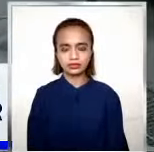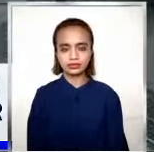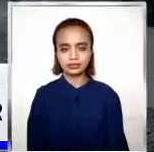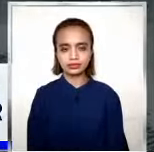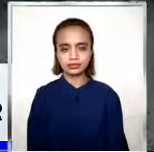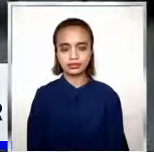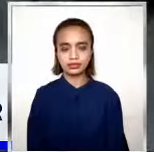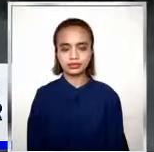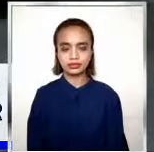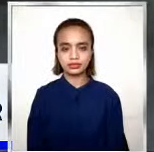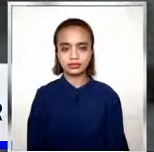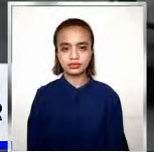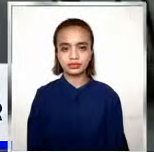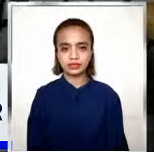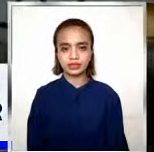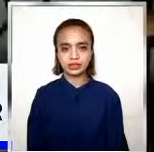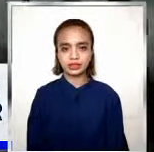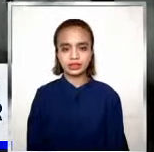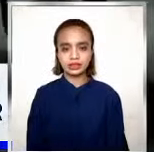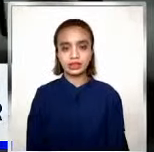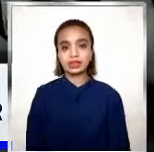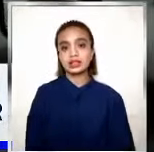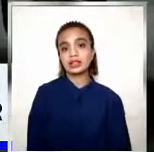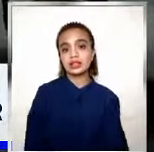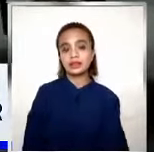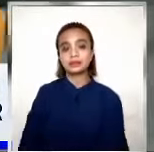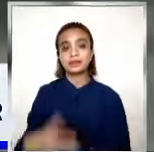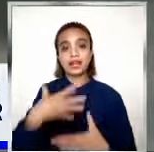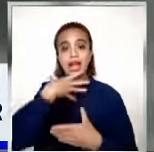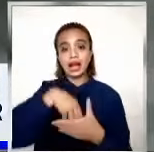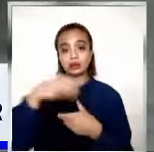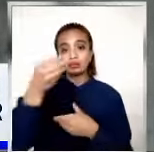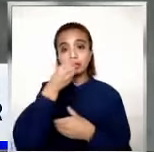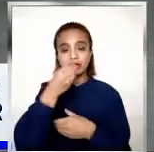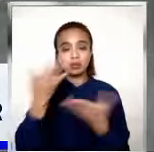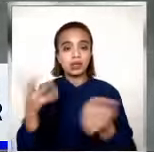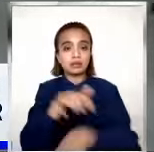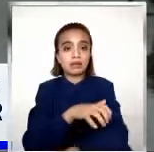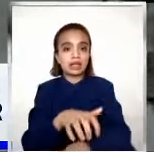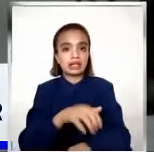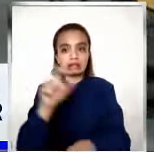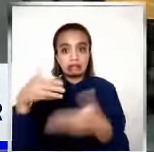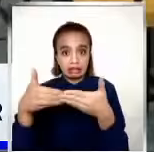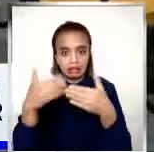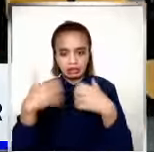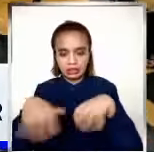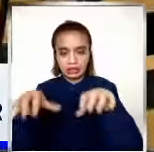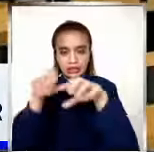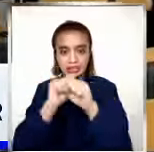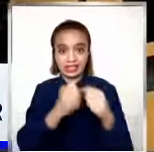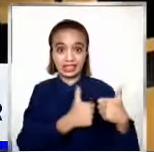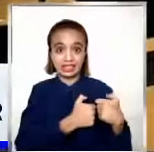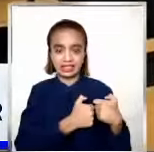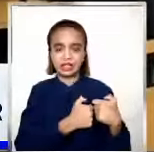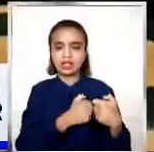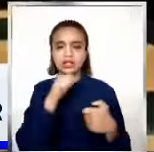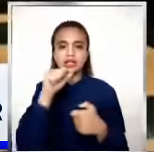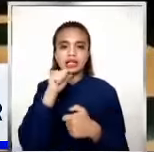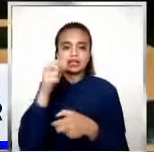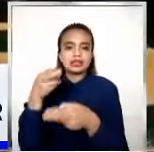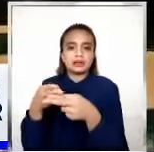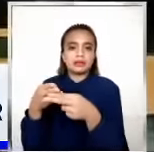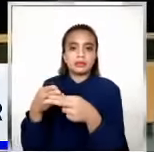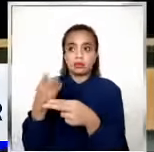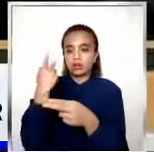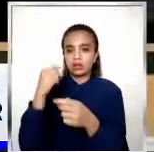Patapos na raw sanang kumain sa alfresco dining ng isang kainan sa Makati, ang magkasintang hindi na natin papangalanan. Nang gulatin sila ng isang